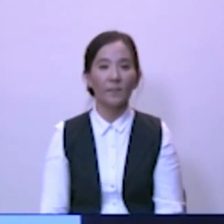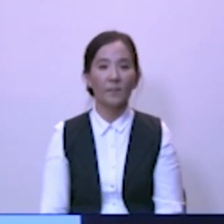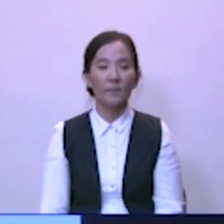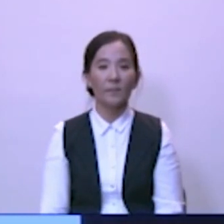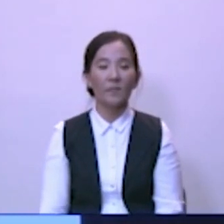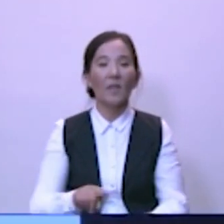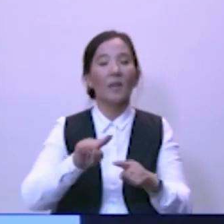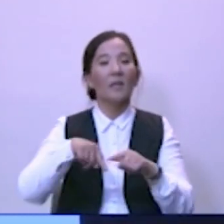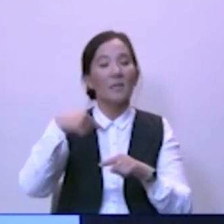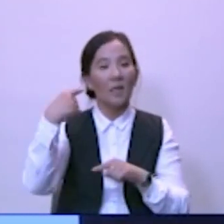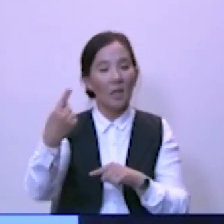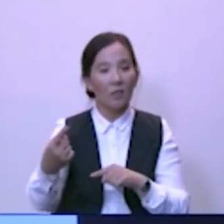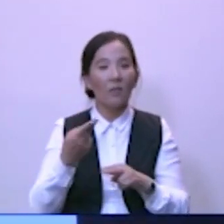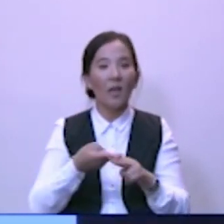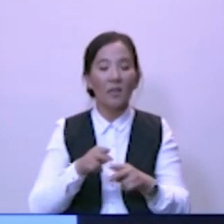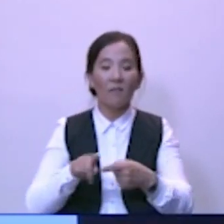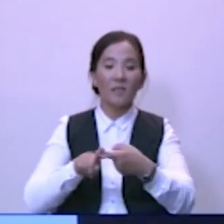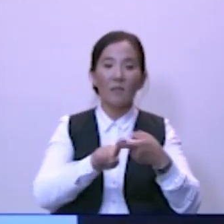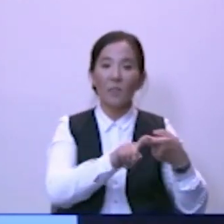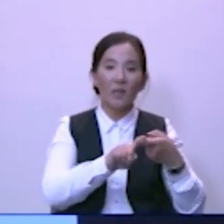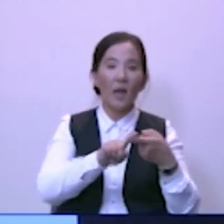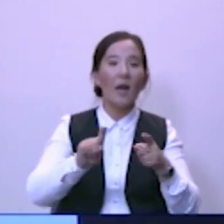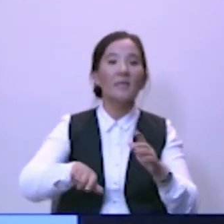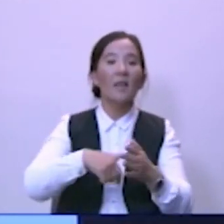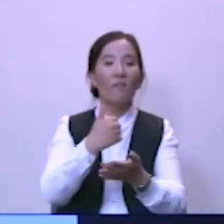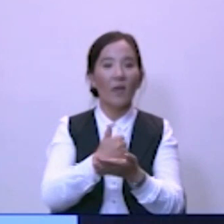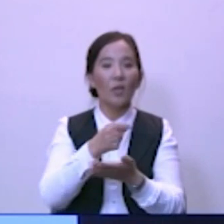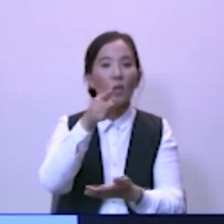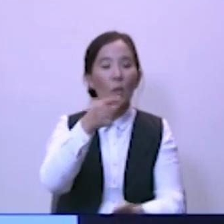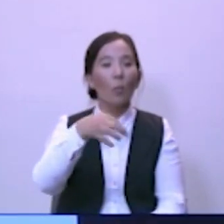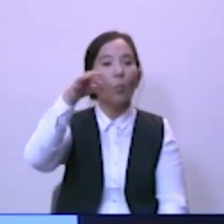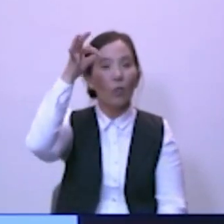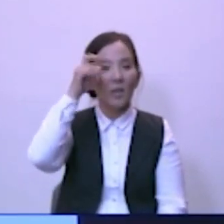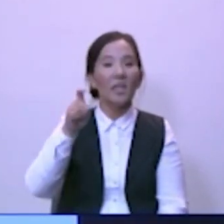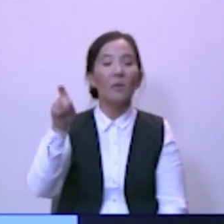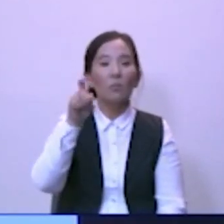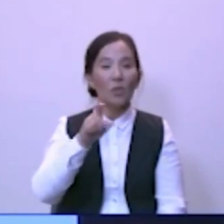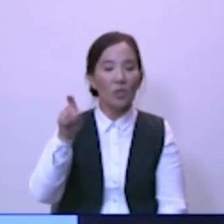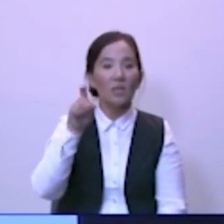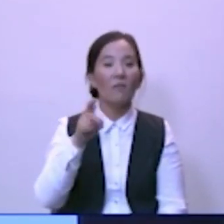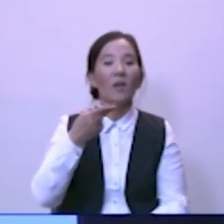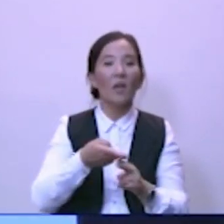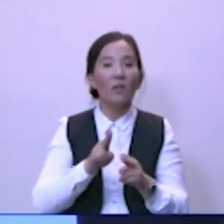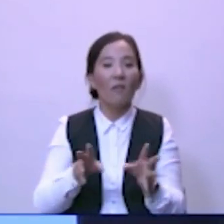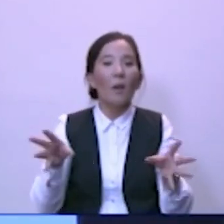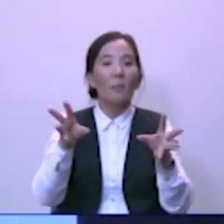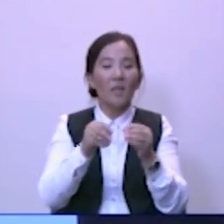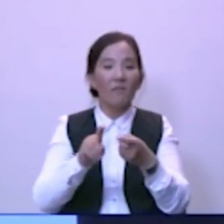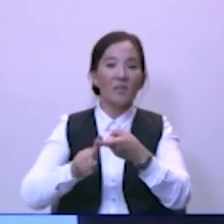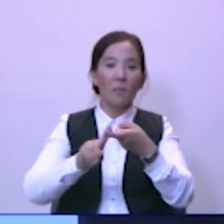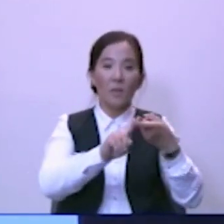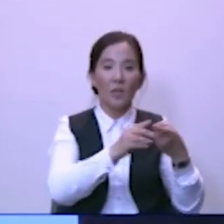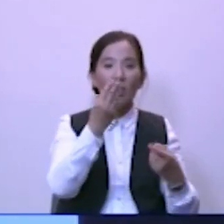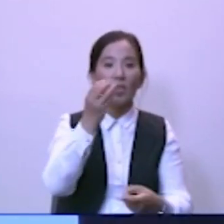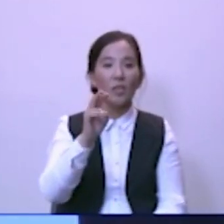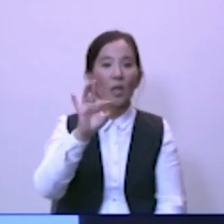следующее свойство взаимодействие с основаниями вы помните из химических свойств оснований что при взаимодействии щелочей